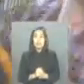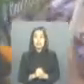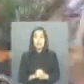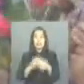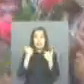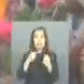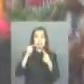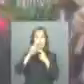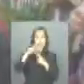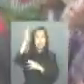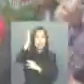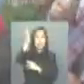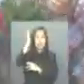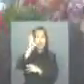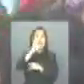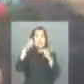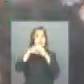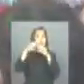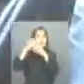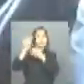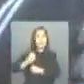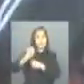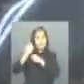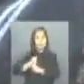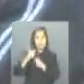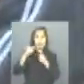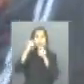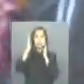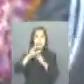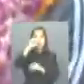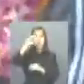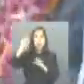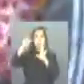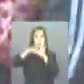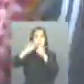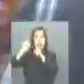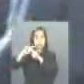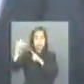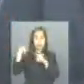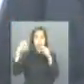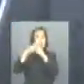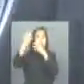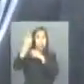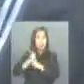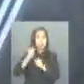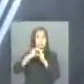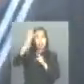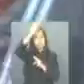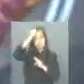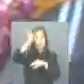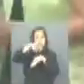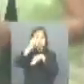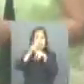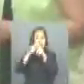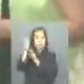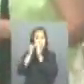ส่วนบรรยากาศการหาเสียงหลายพื้นที่การนำพรรคและตัวผู้สมัครต่างเร่งทำคะแนนโดยพรรคประชาธิปัตย์ในชวนหลีกภัยที่ปรึกษาพรรคได้ช่ว